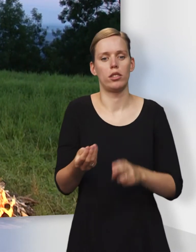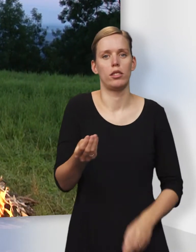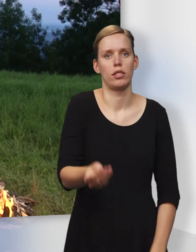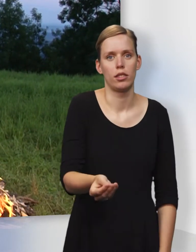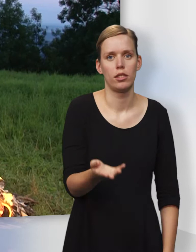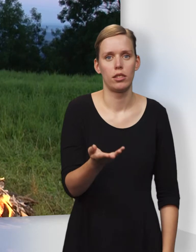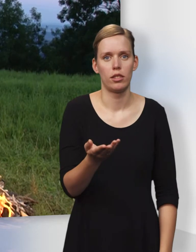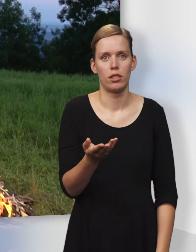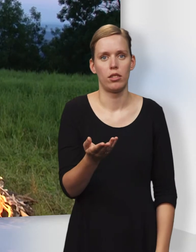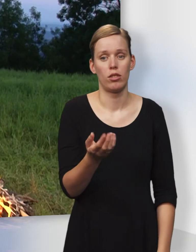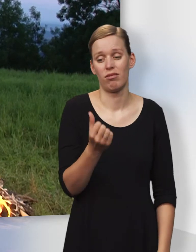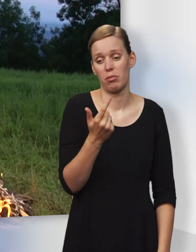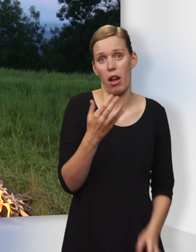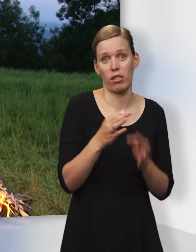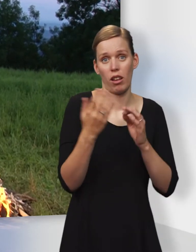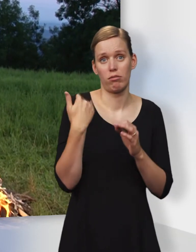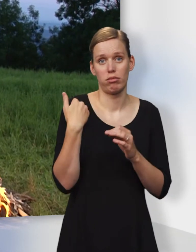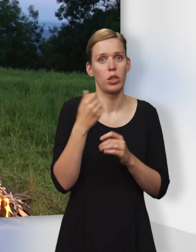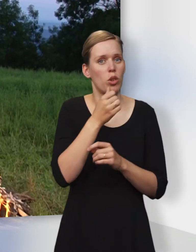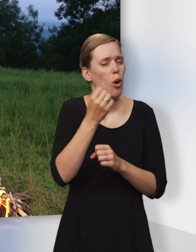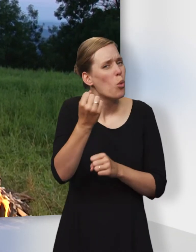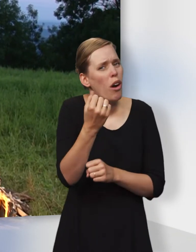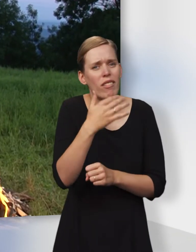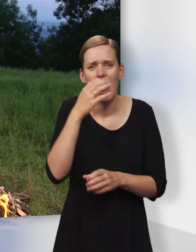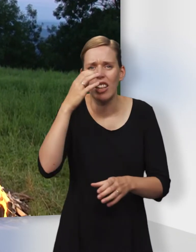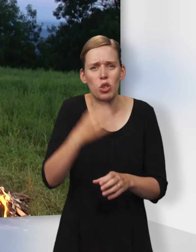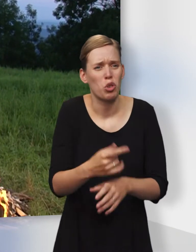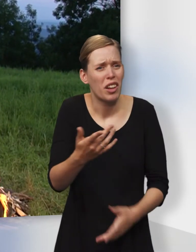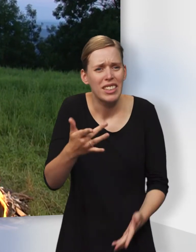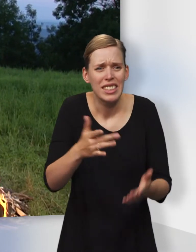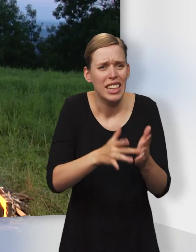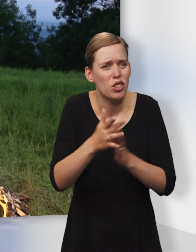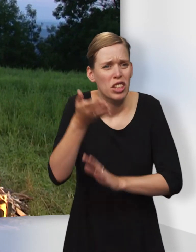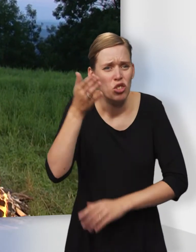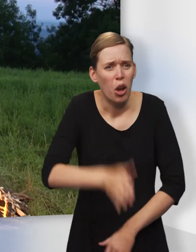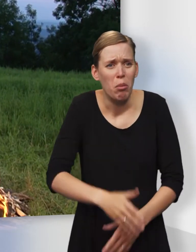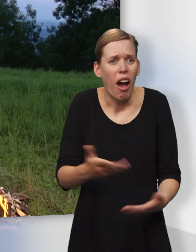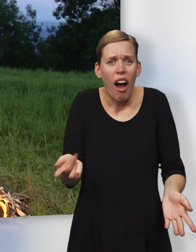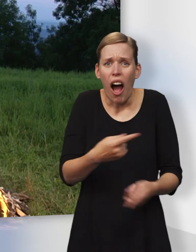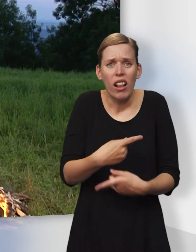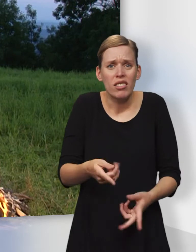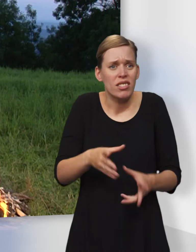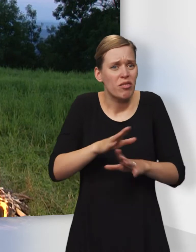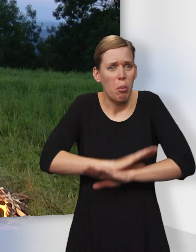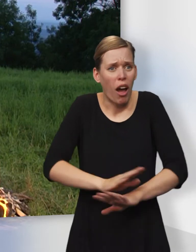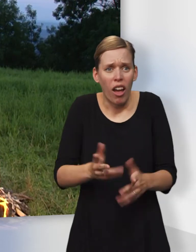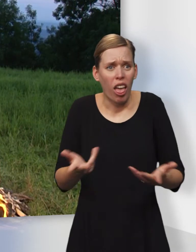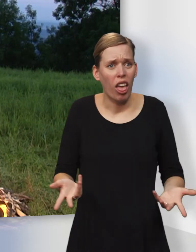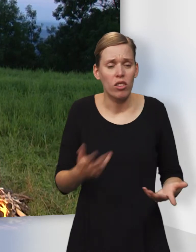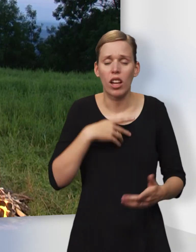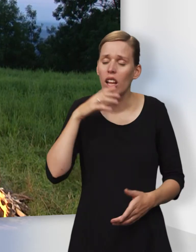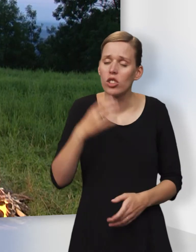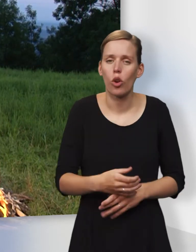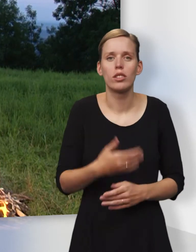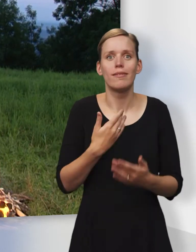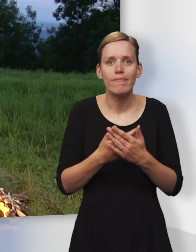nach den Ereignissen der vergangenen Tage, wo die Jünger so bitterlich enttäuscht waren über den Tod Jesu. Sie dachten, es wäre alles aus. Genau